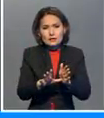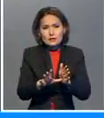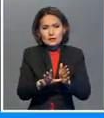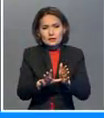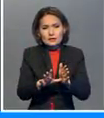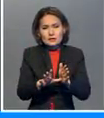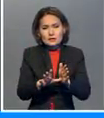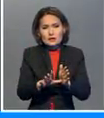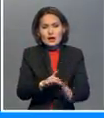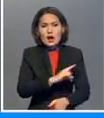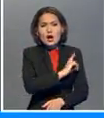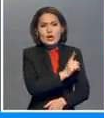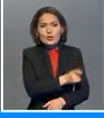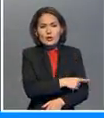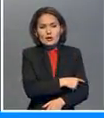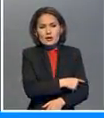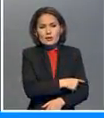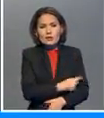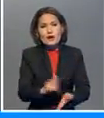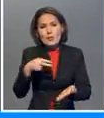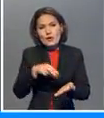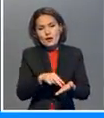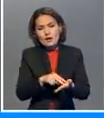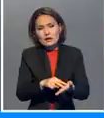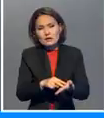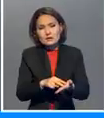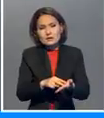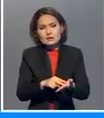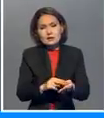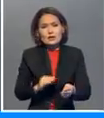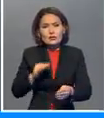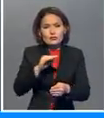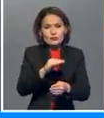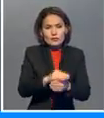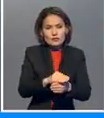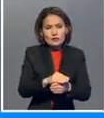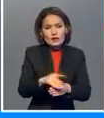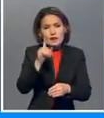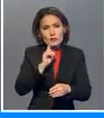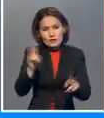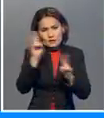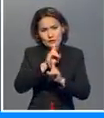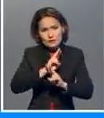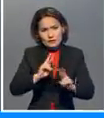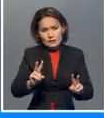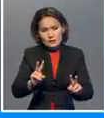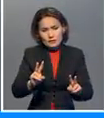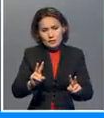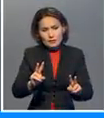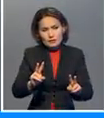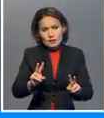электр қуатының бағасы өсе ме өспей ме деп қазір болжам айту қиын. Әлде де